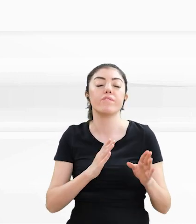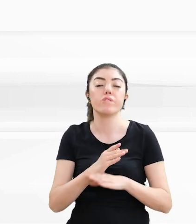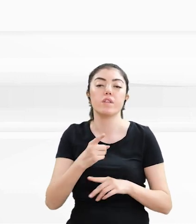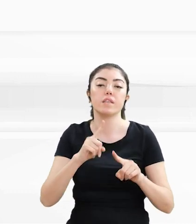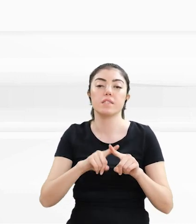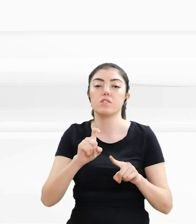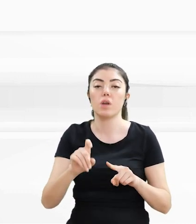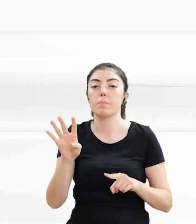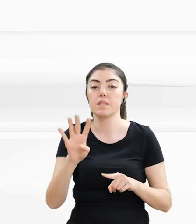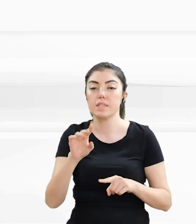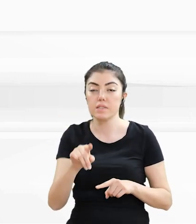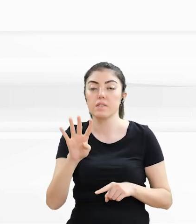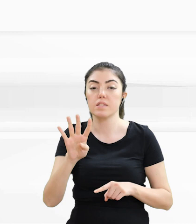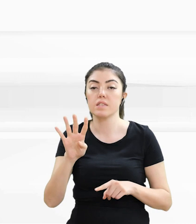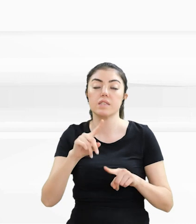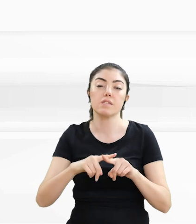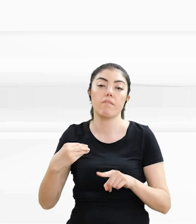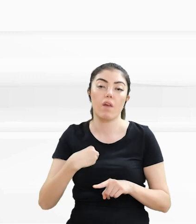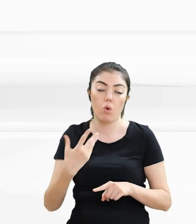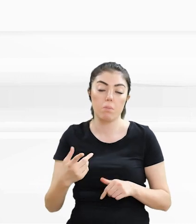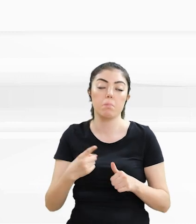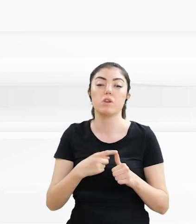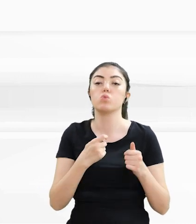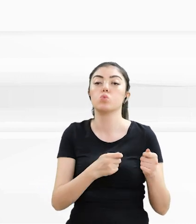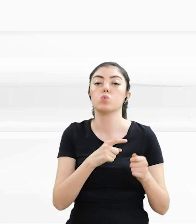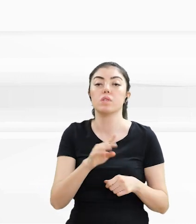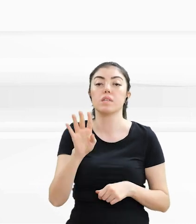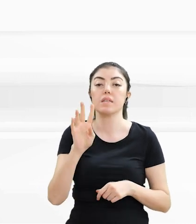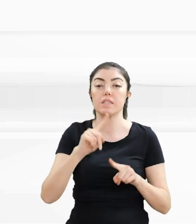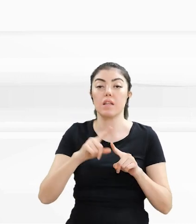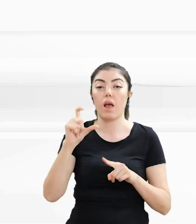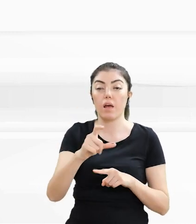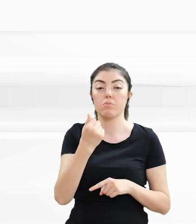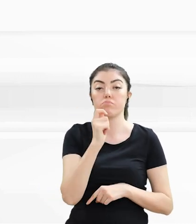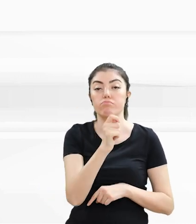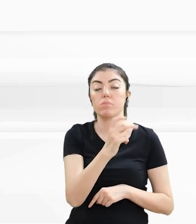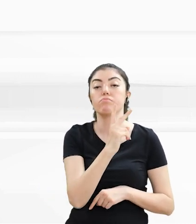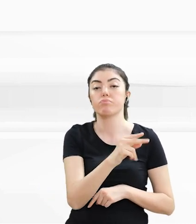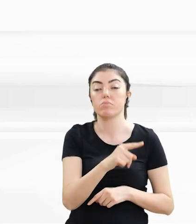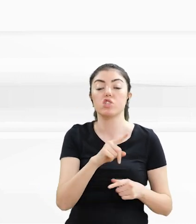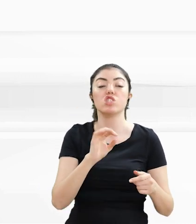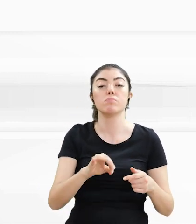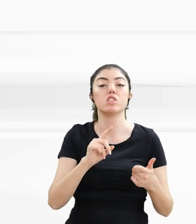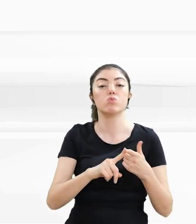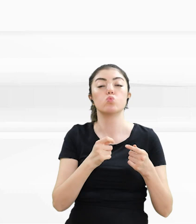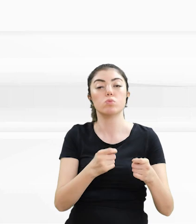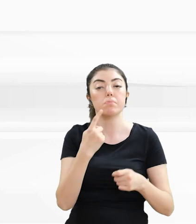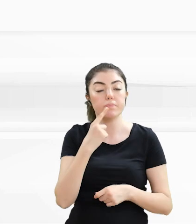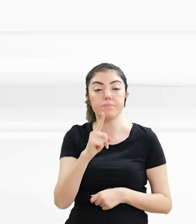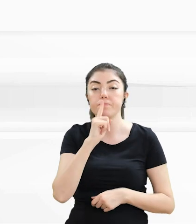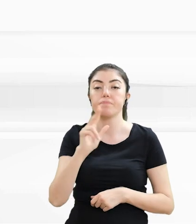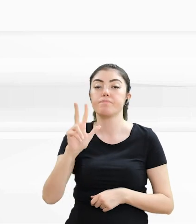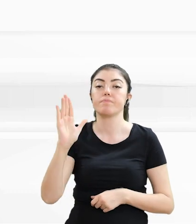Harikasınız x çarpı kırtan 42 gelecek birinci kursa ilk saygı ödeyeceği miktar Bu şimdiki kursa